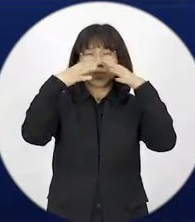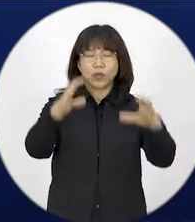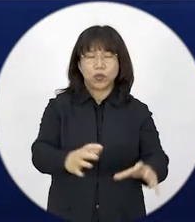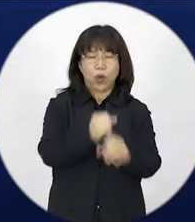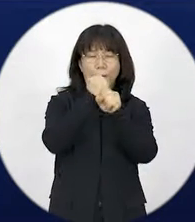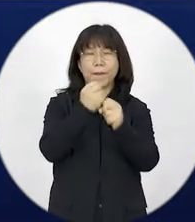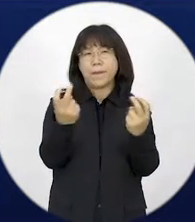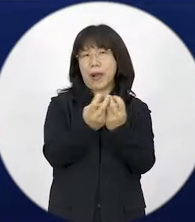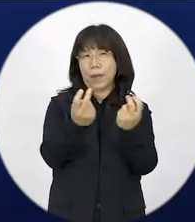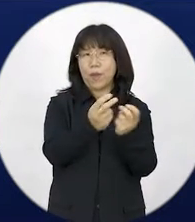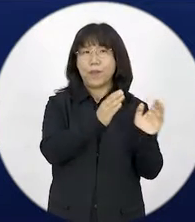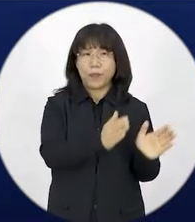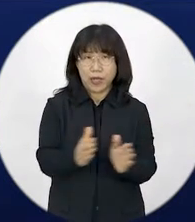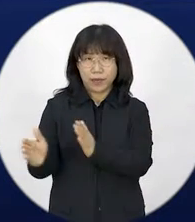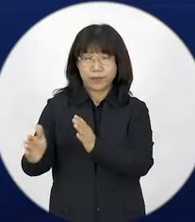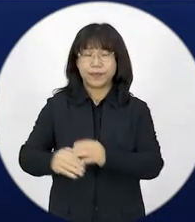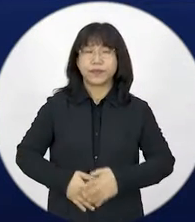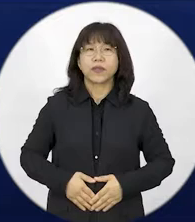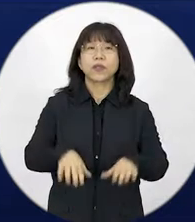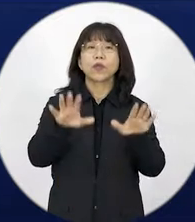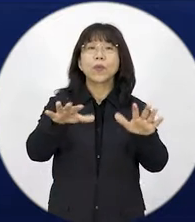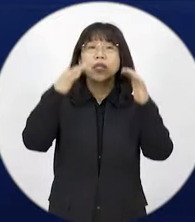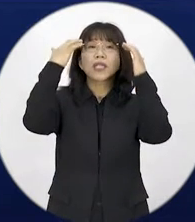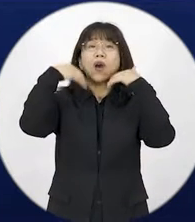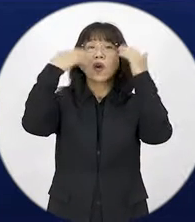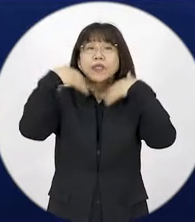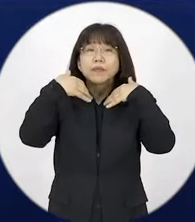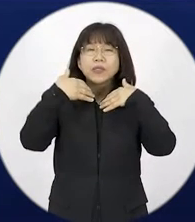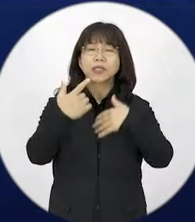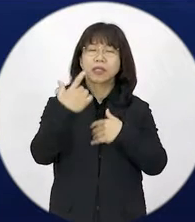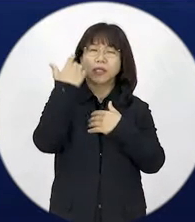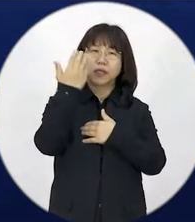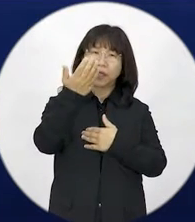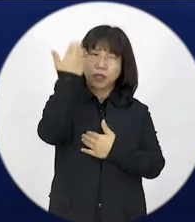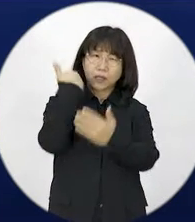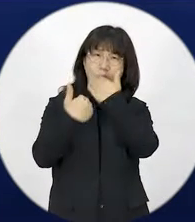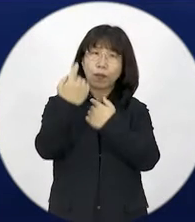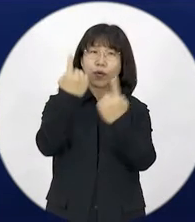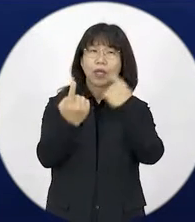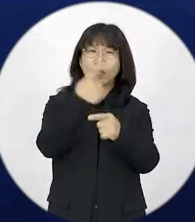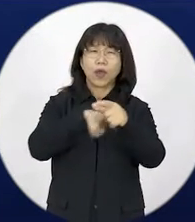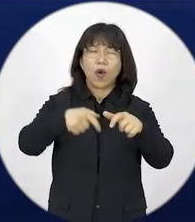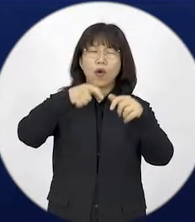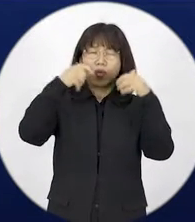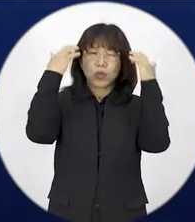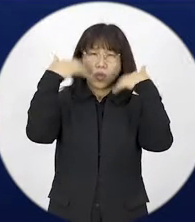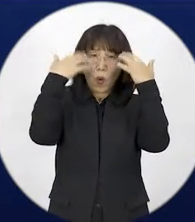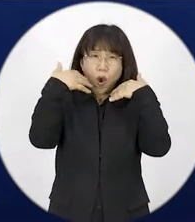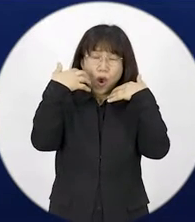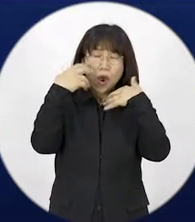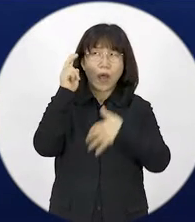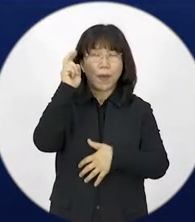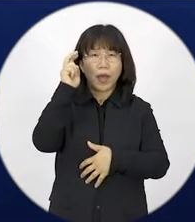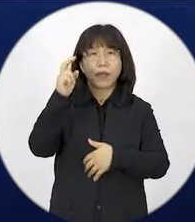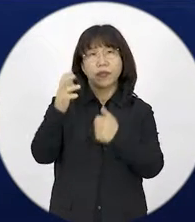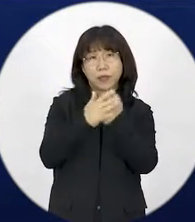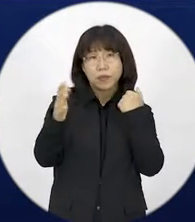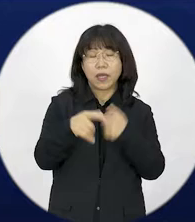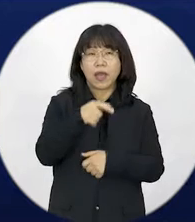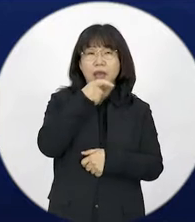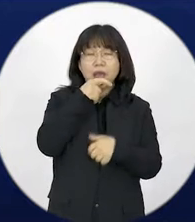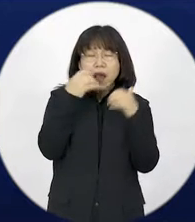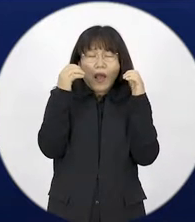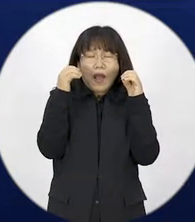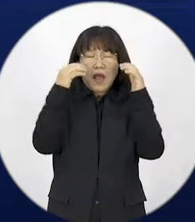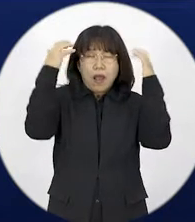종합대책을 마련했습니다 특히 올 여름은 평년보다 무더운 해가 될 것으로 예상되는 만큼 군은 폭염